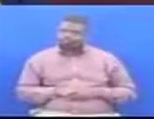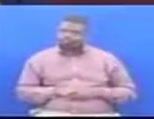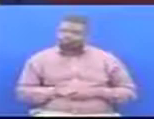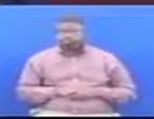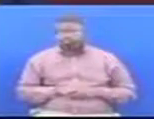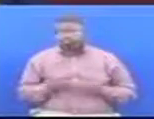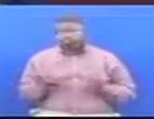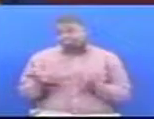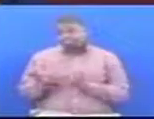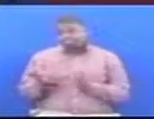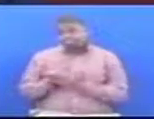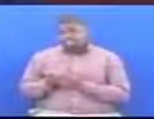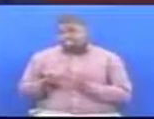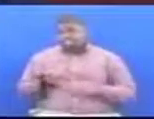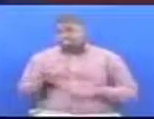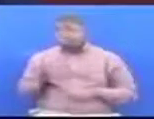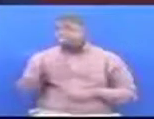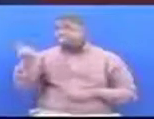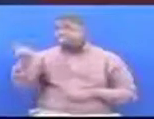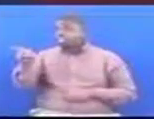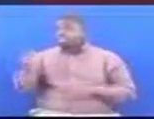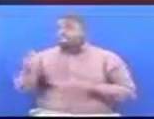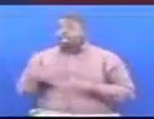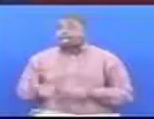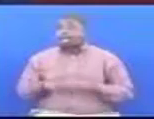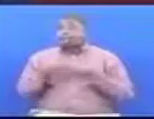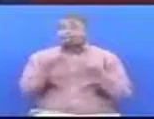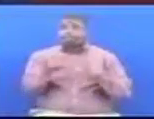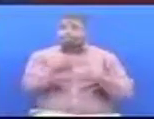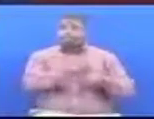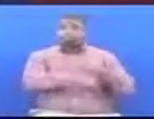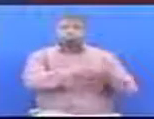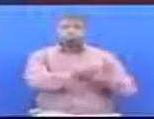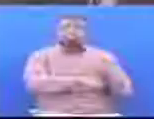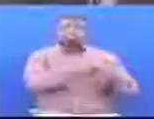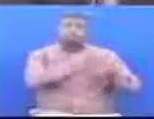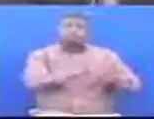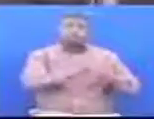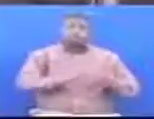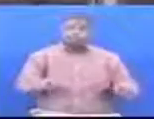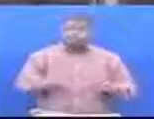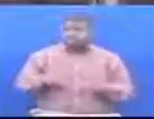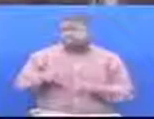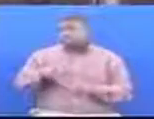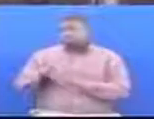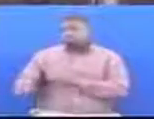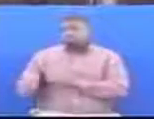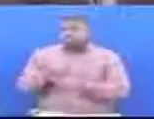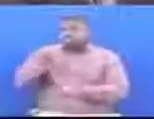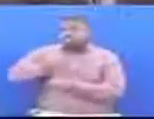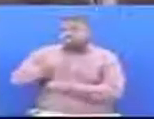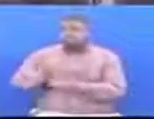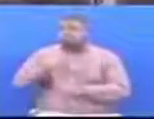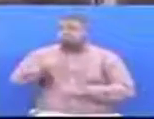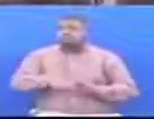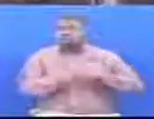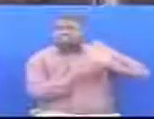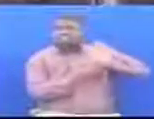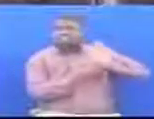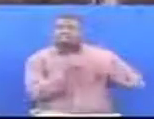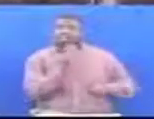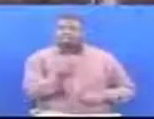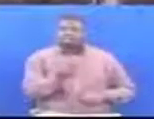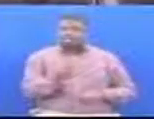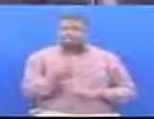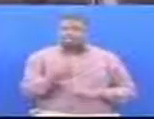Mzee Mzindakaya amewahi kupata tuzo na nishani mbalimbali za utumishi. Mwaka 84 alipata tuzo ya